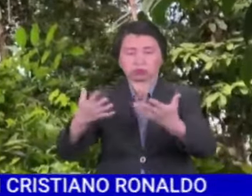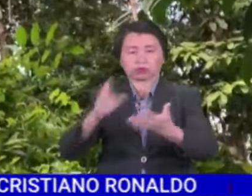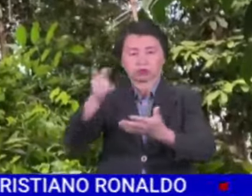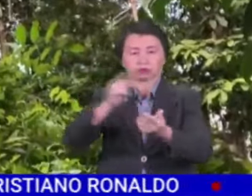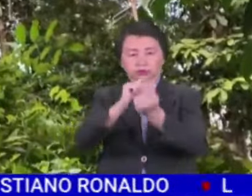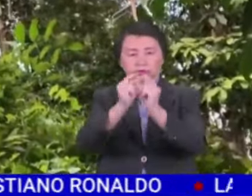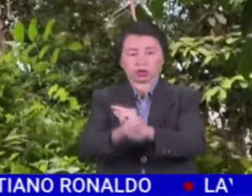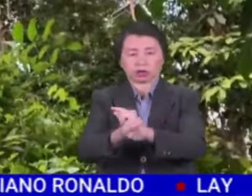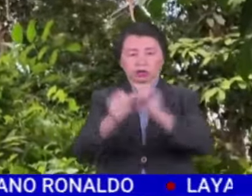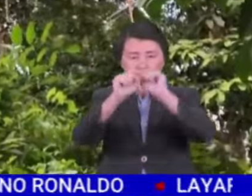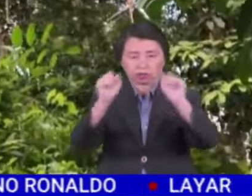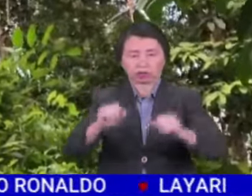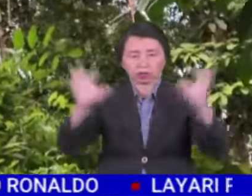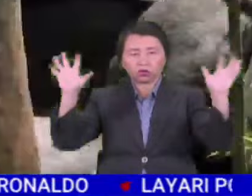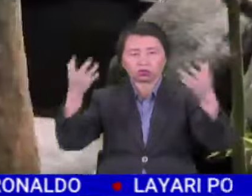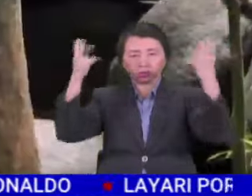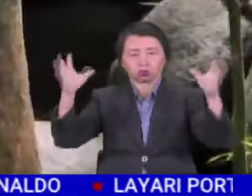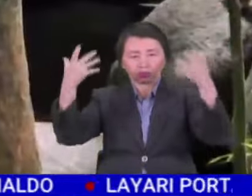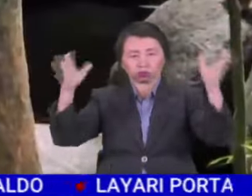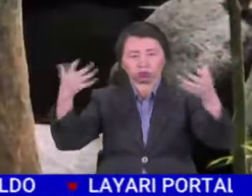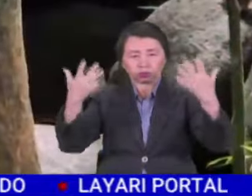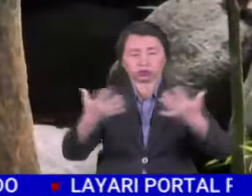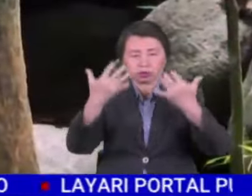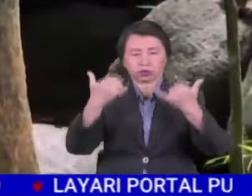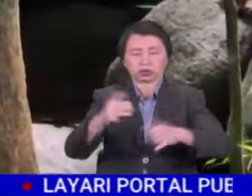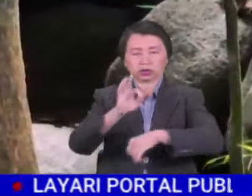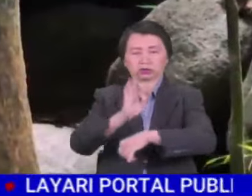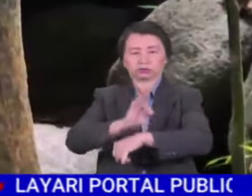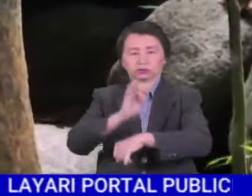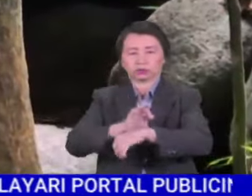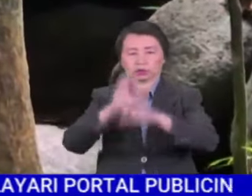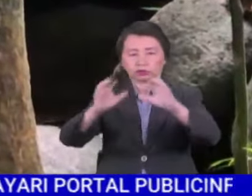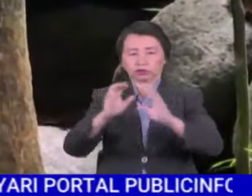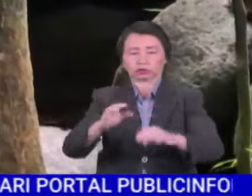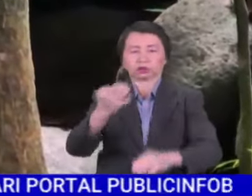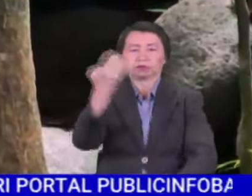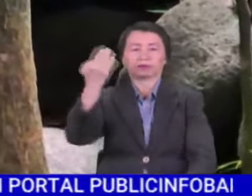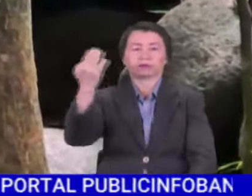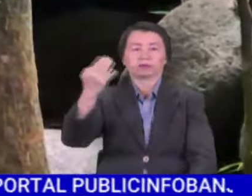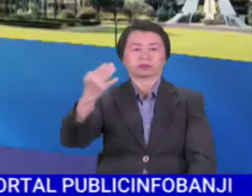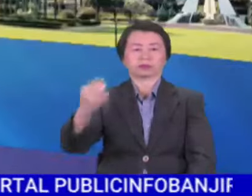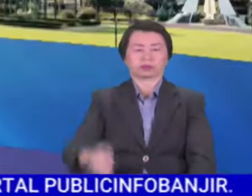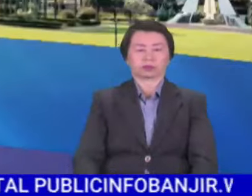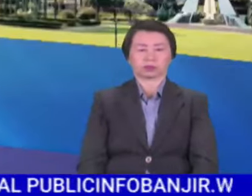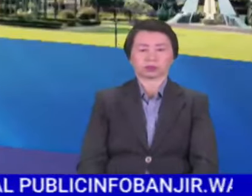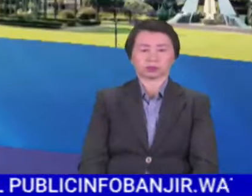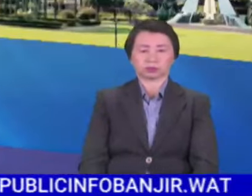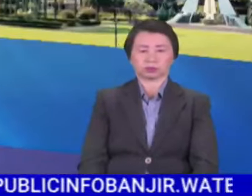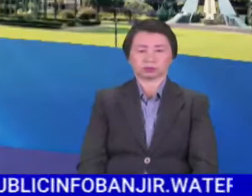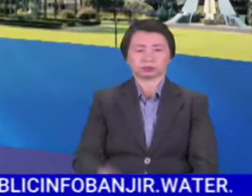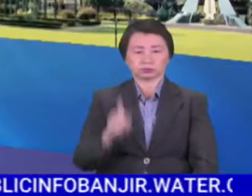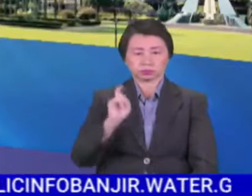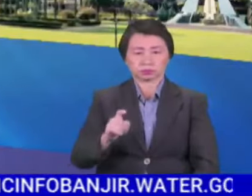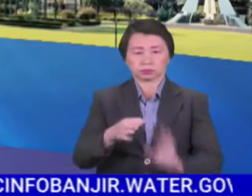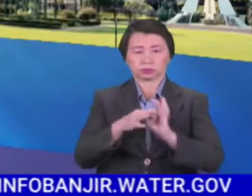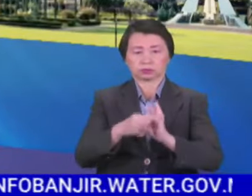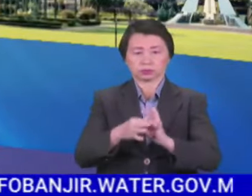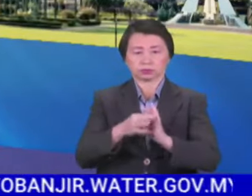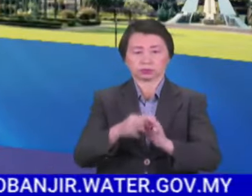menggantikan sistem sairan sendi ada yang kini berfungsi secara manual perlu kerjasama